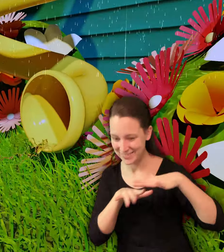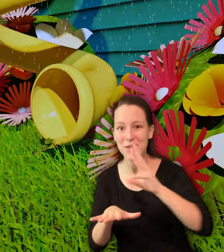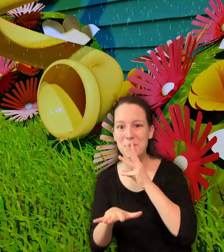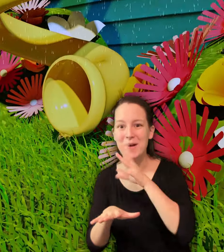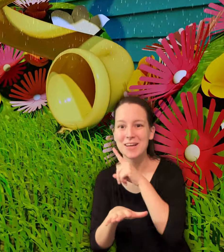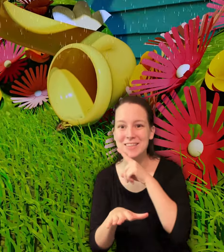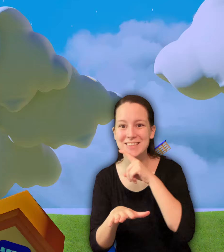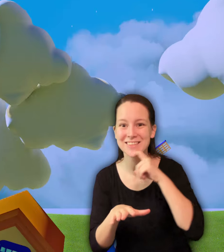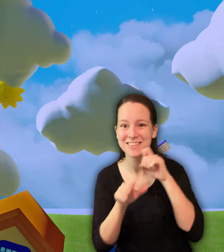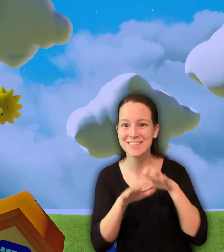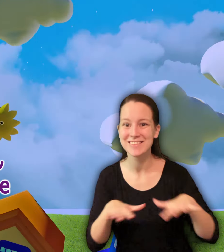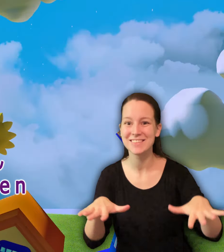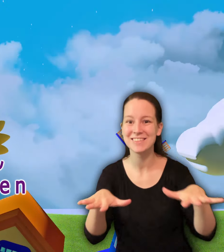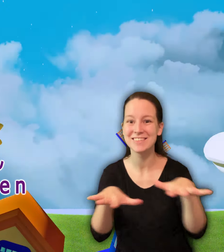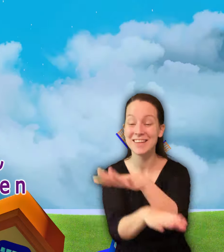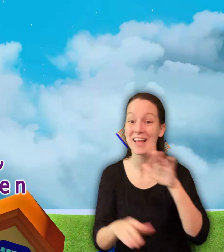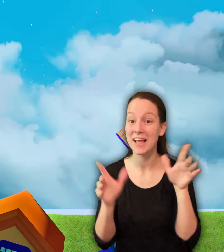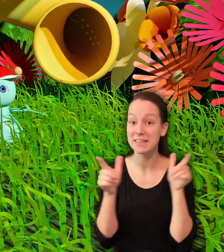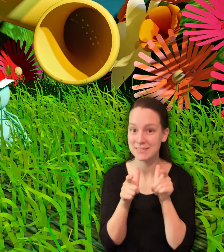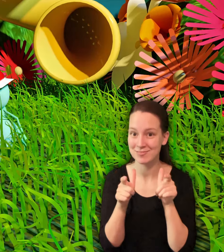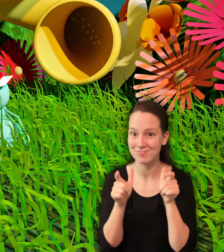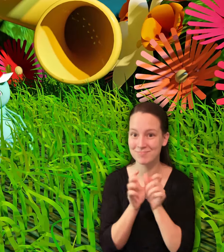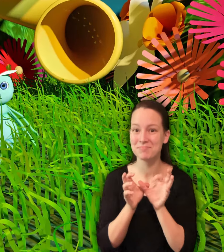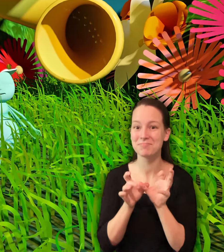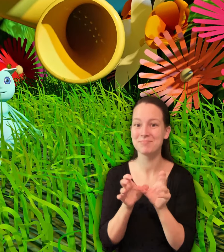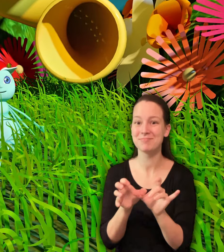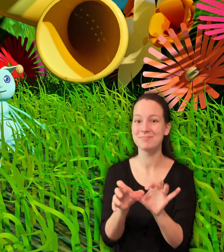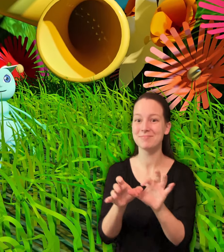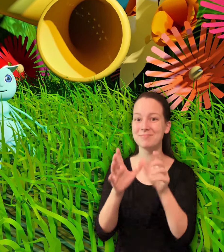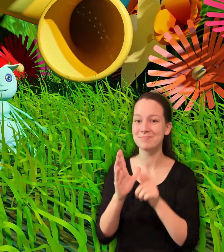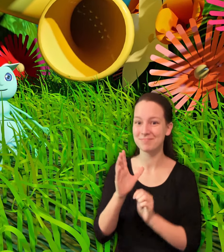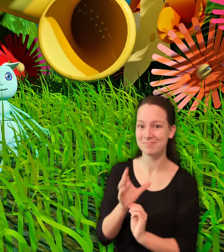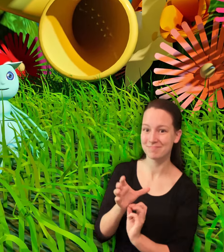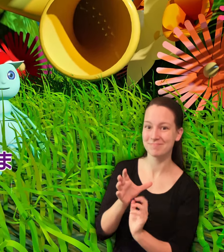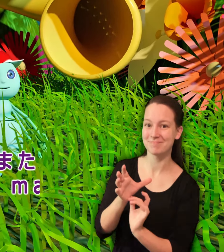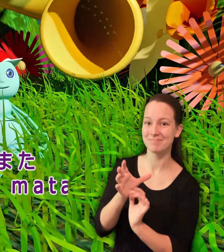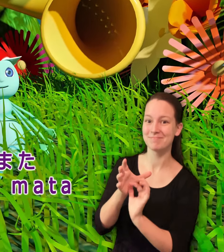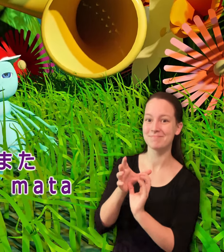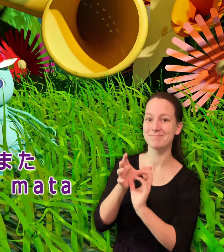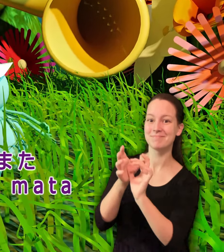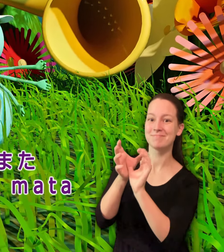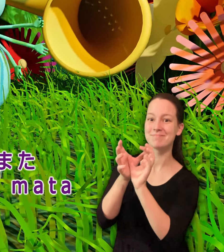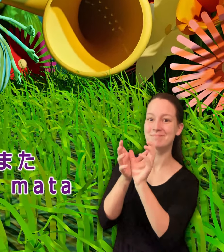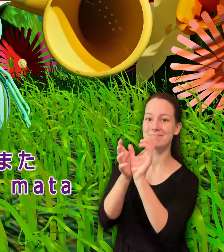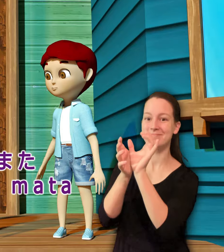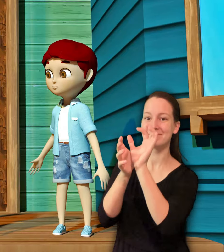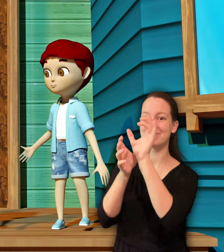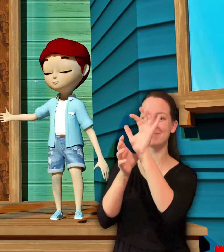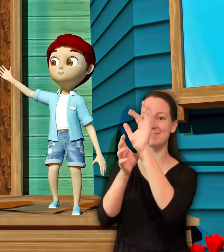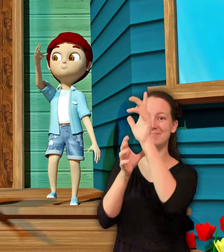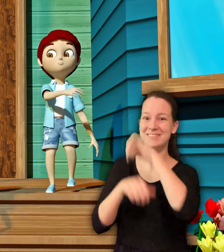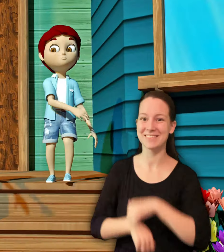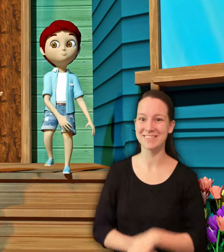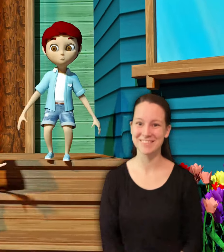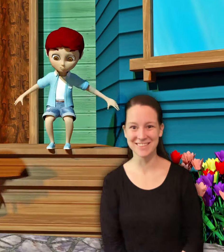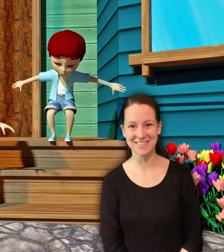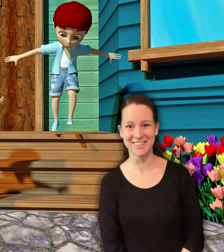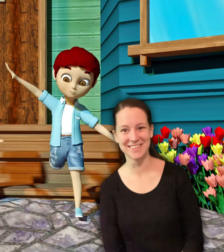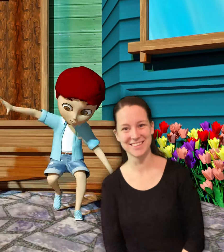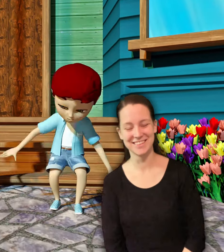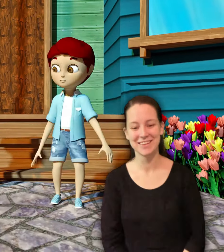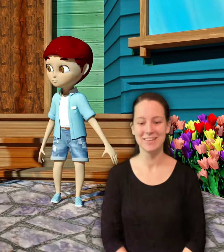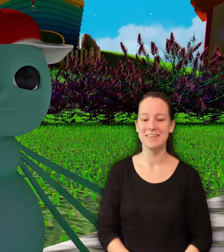た様てんてん雨かきちび雲ちゃんはまた登ってい